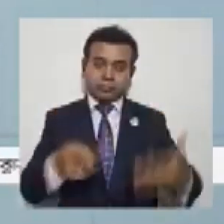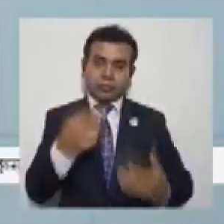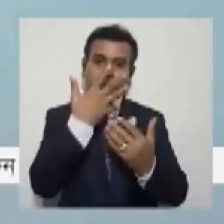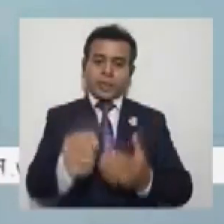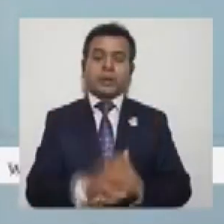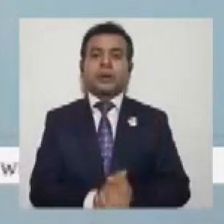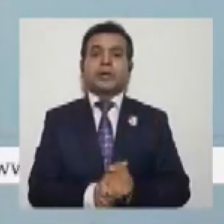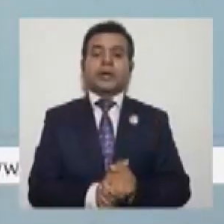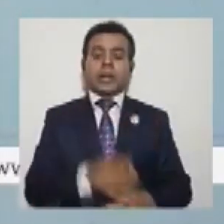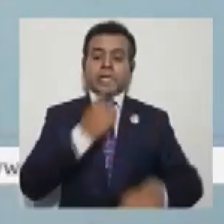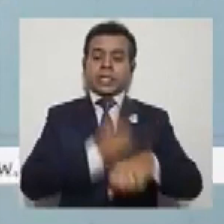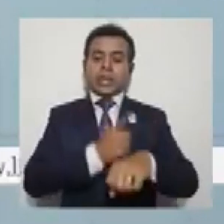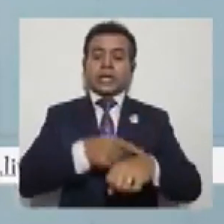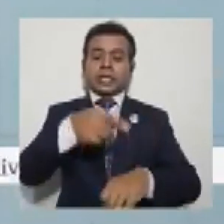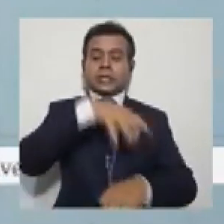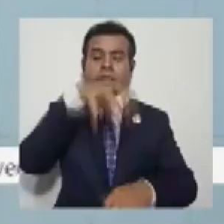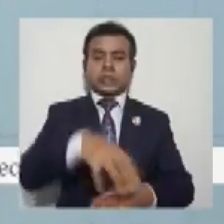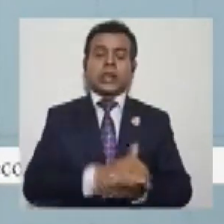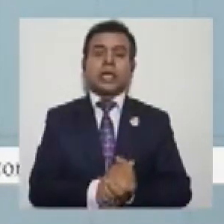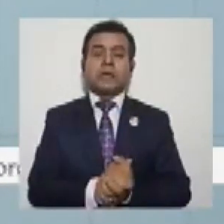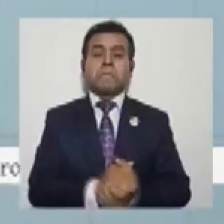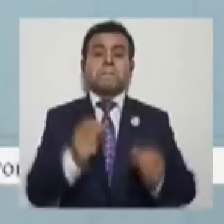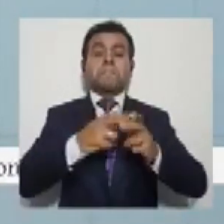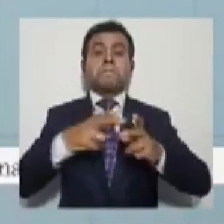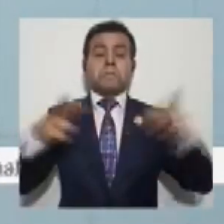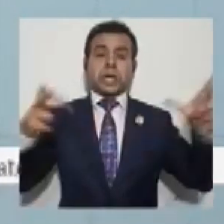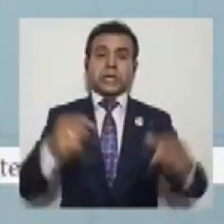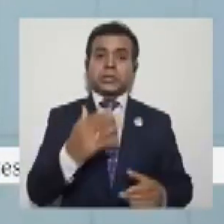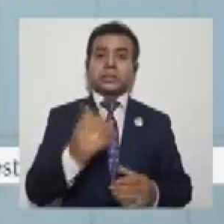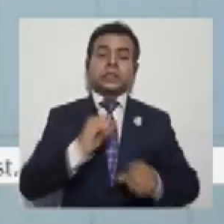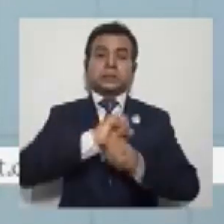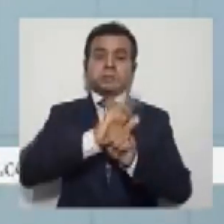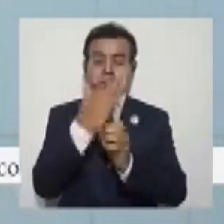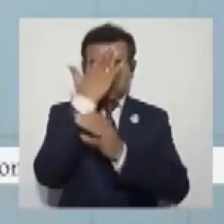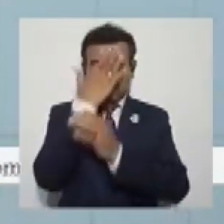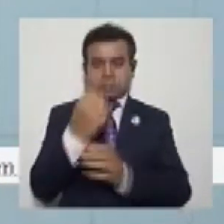করে দেখতে পারবেন। আপনাদের সবাইকে ধন্যবাদ। এখানেই আজকে দৈনিক স্বাস্থ্য বুলেটিন